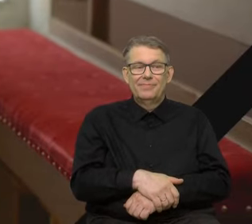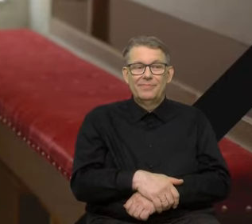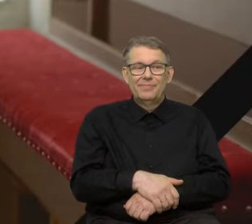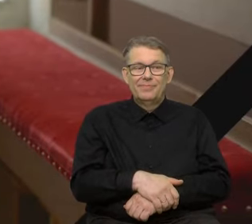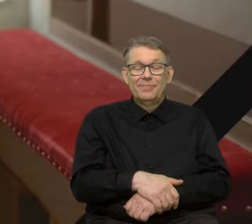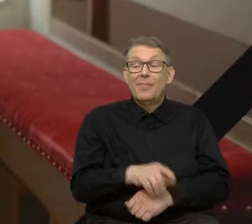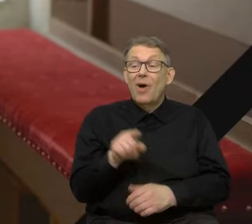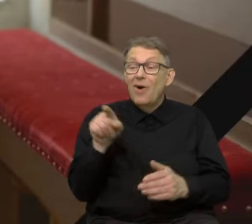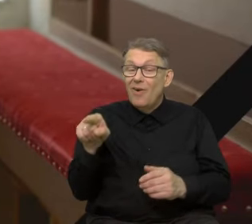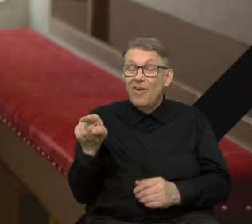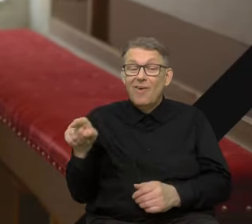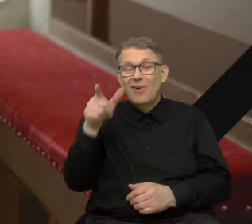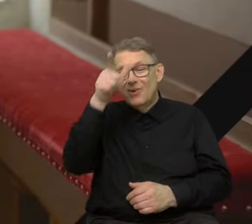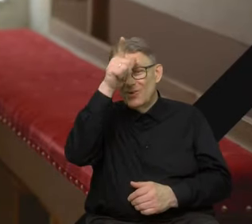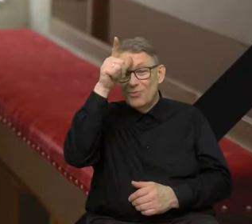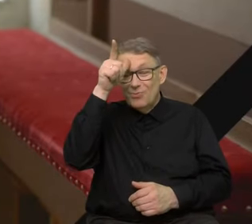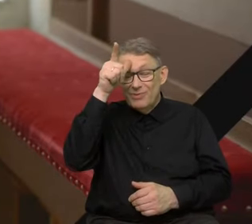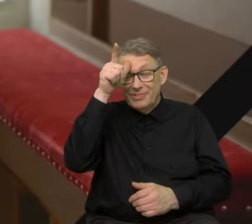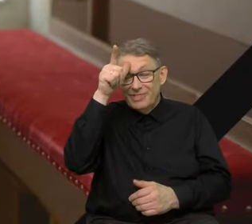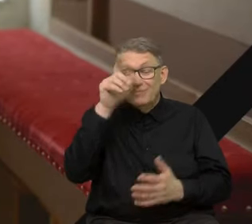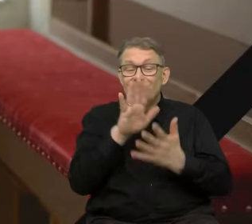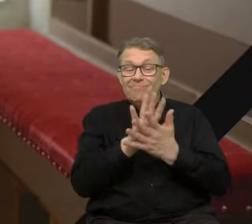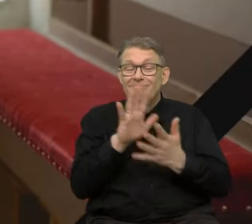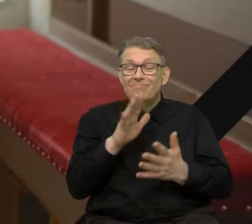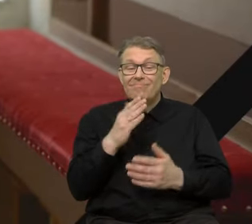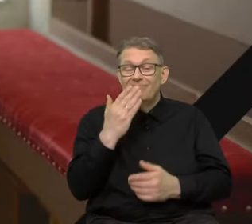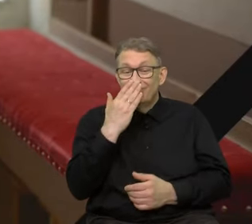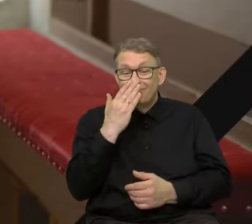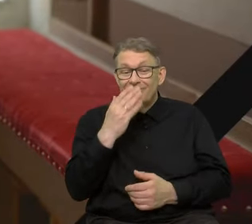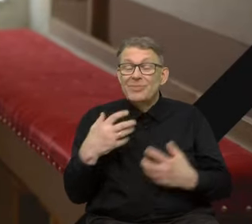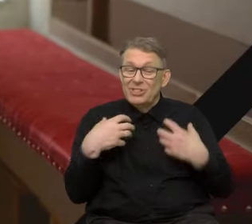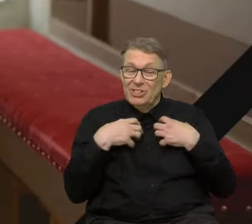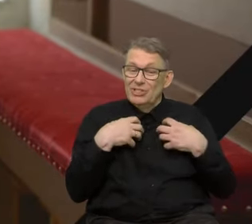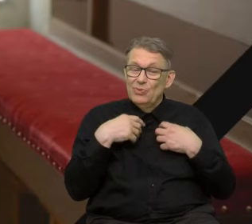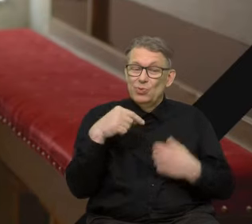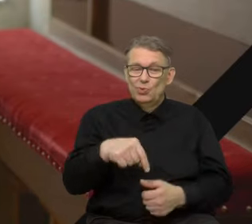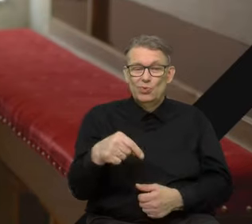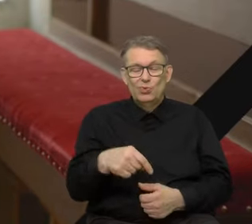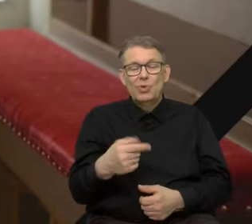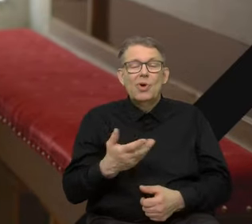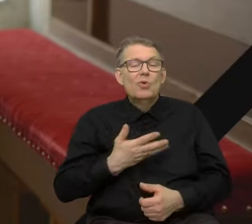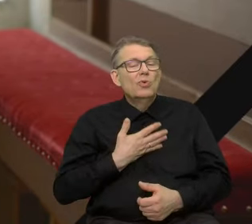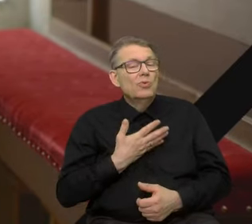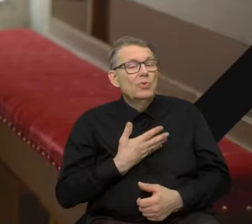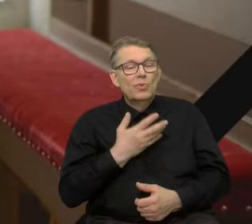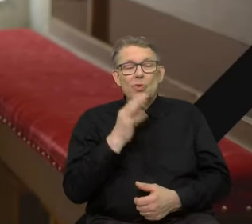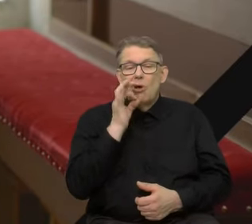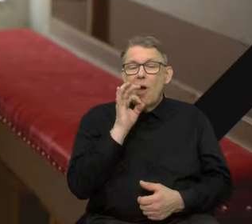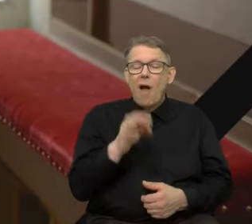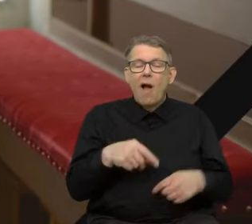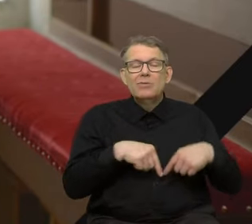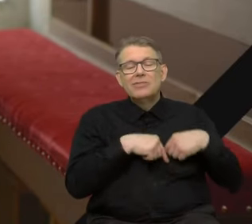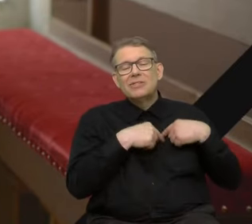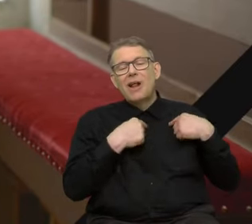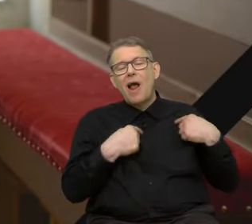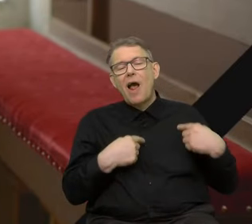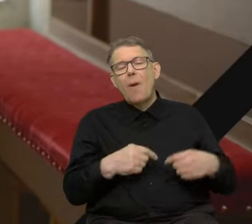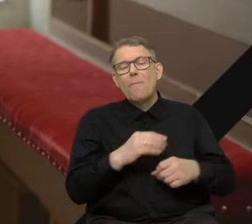Tacy ludzie żyją tutaj i atmosfera dobroci,